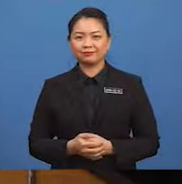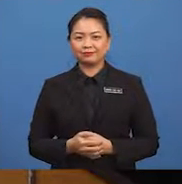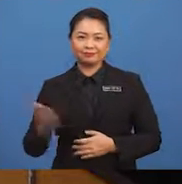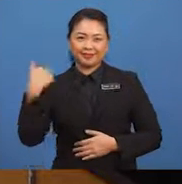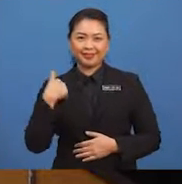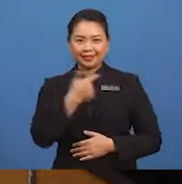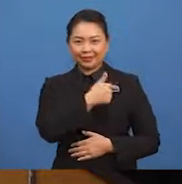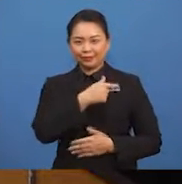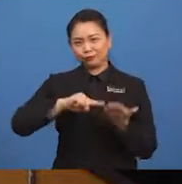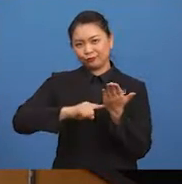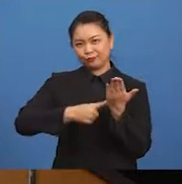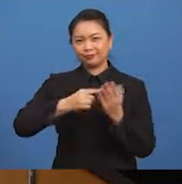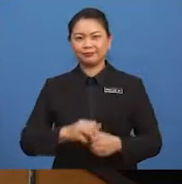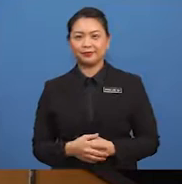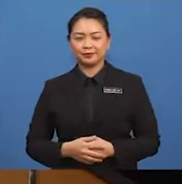Mari kita mulakan.